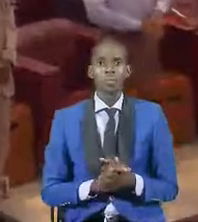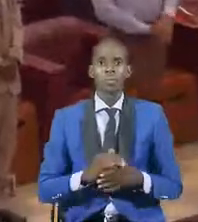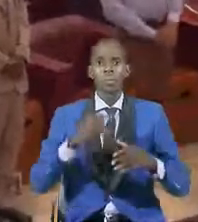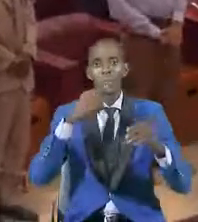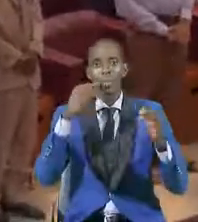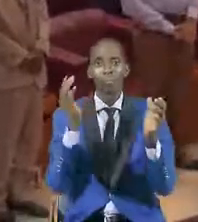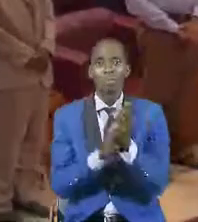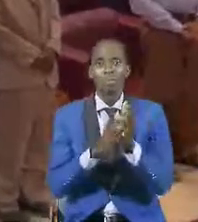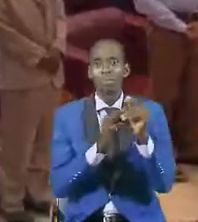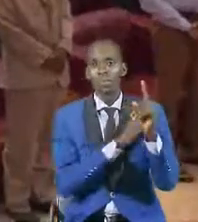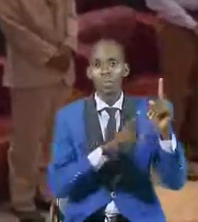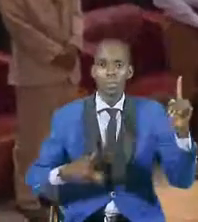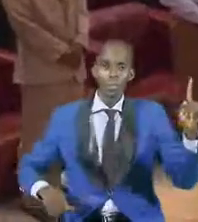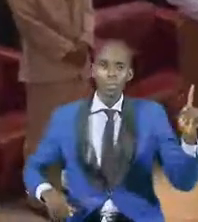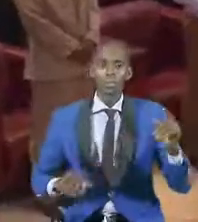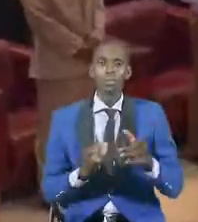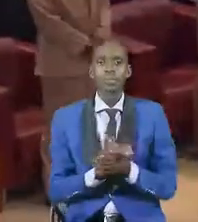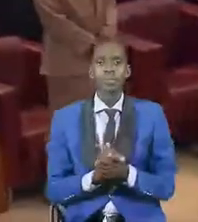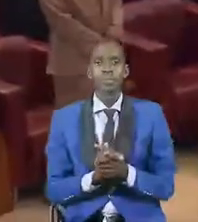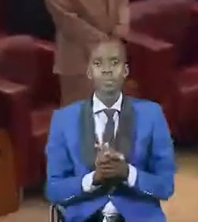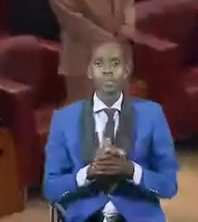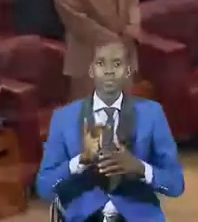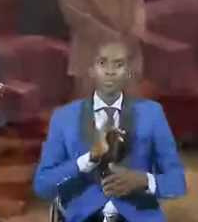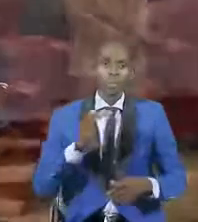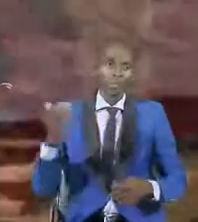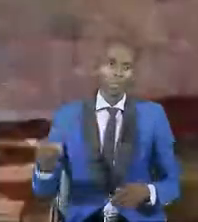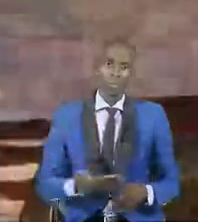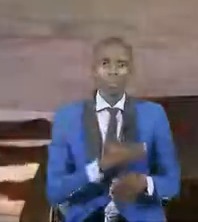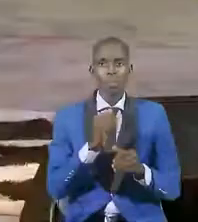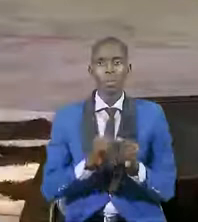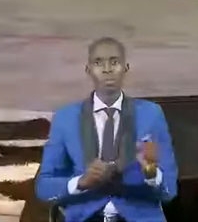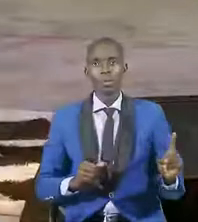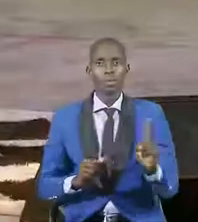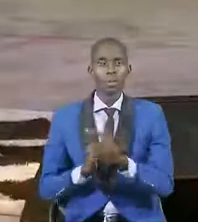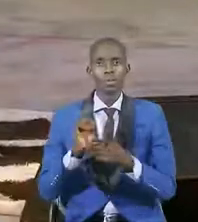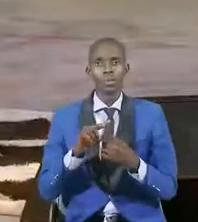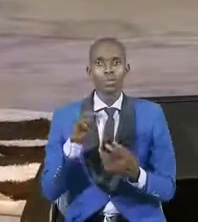Je dis gloire à Dieu. Soyez tous les bienvenus